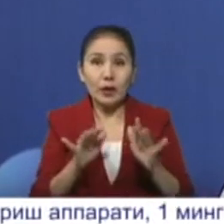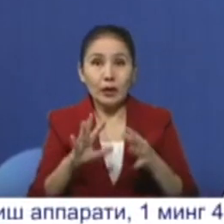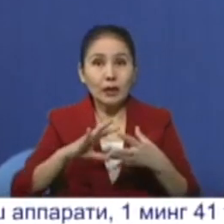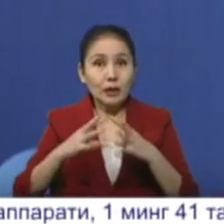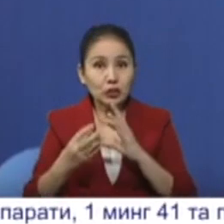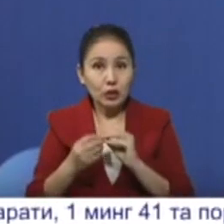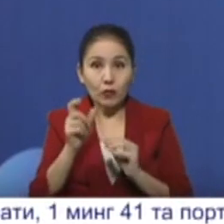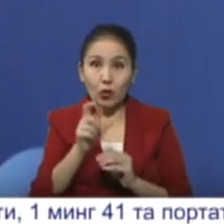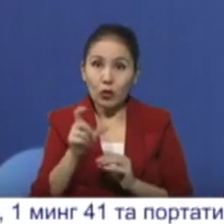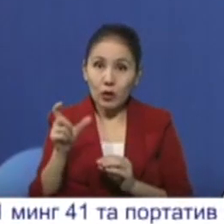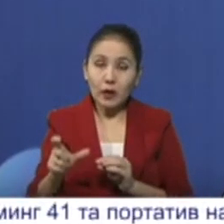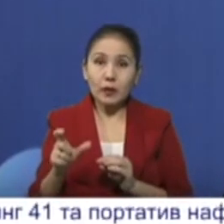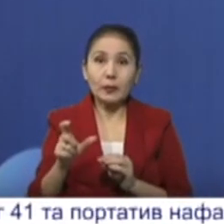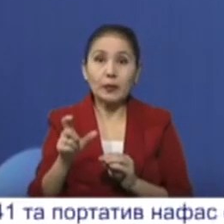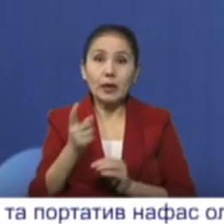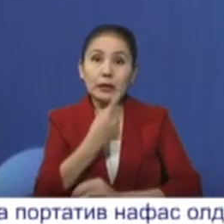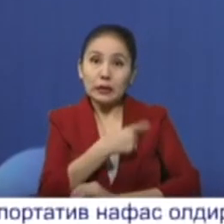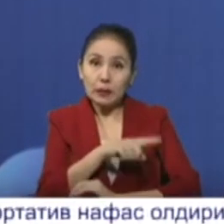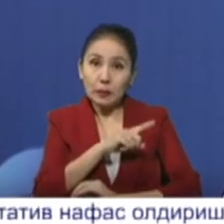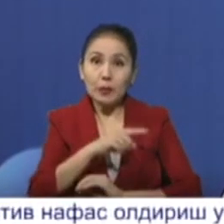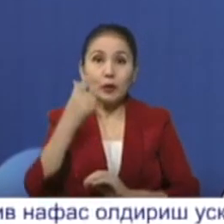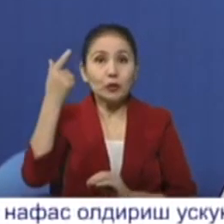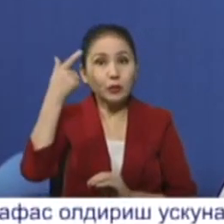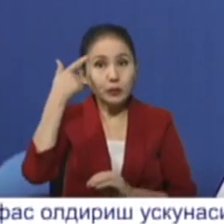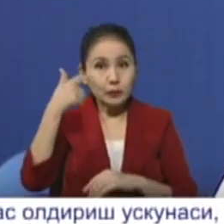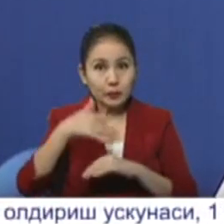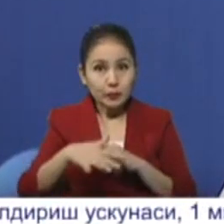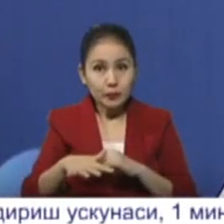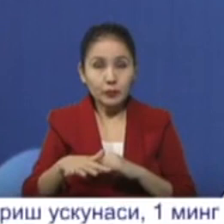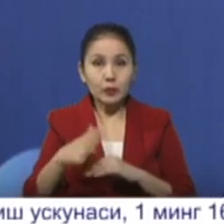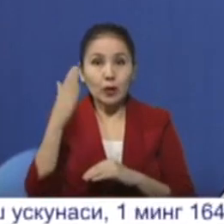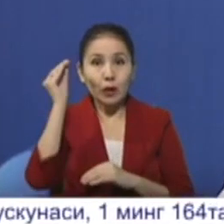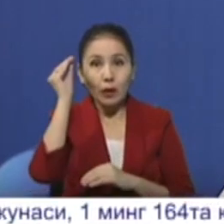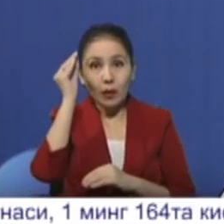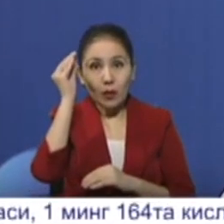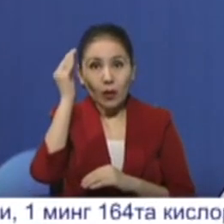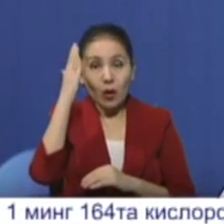natijasida fuqarolarimizda tibbiy ong shakllanib, madaniyat shakllanib, o'zlarini